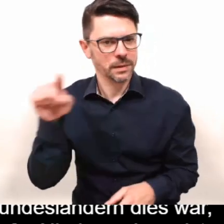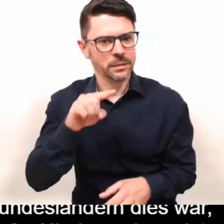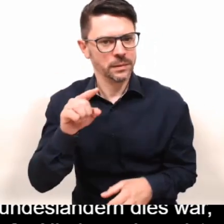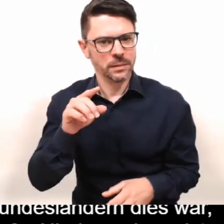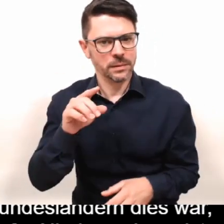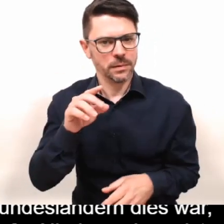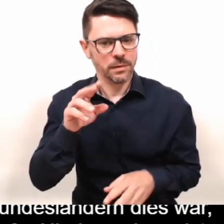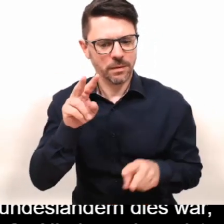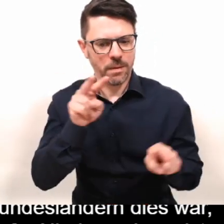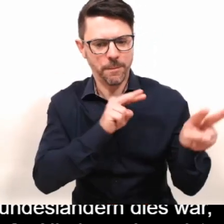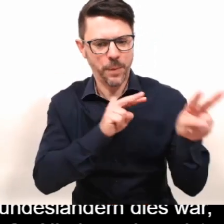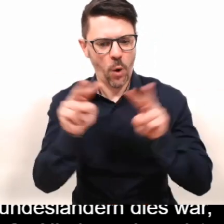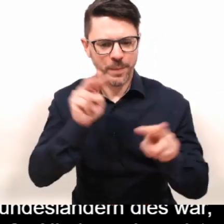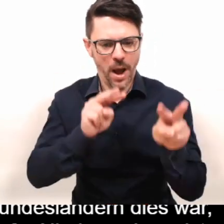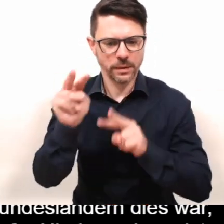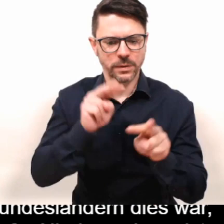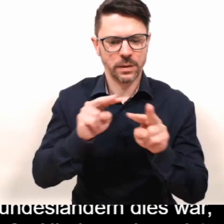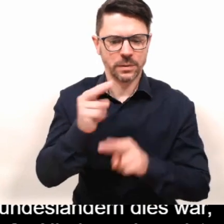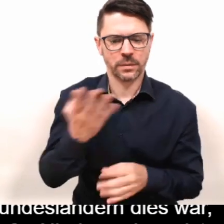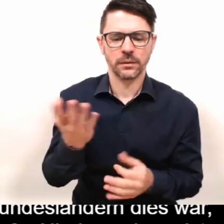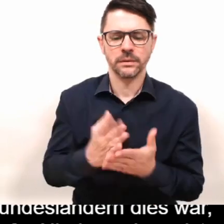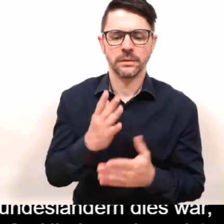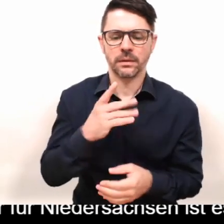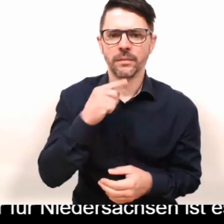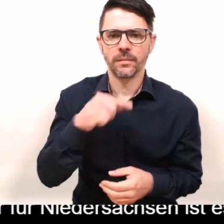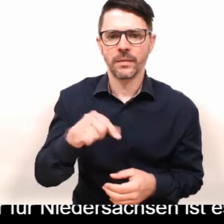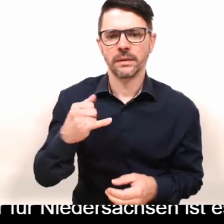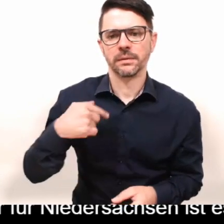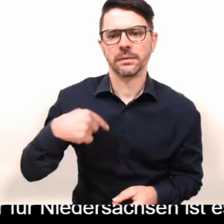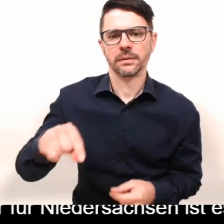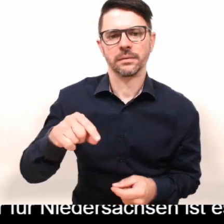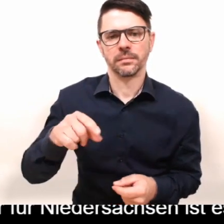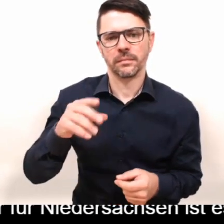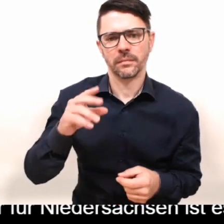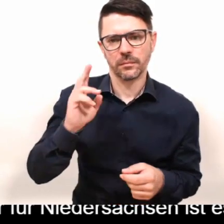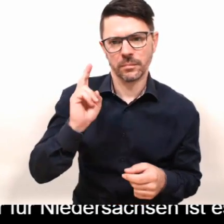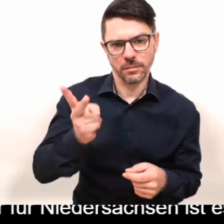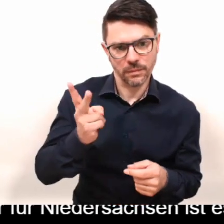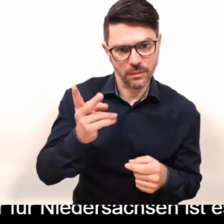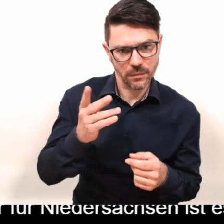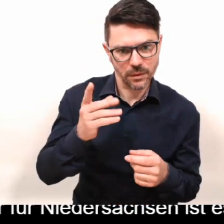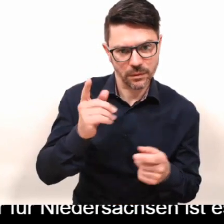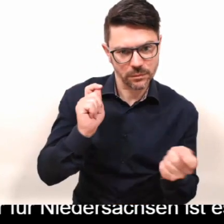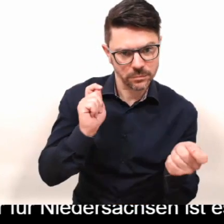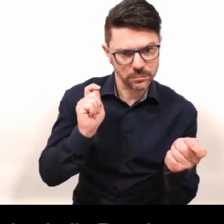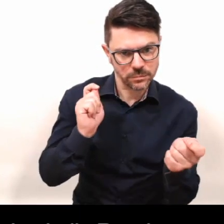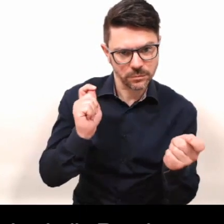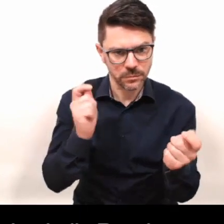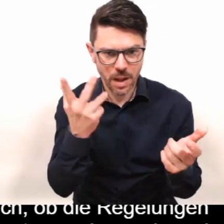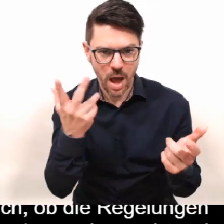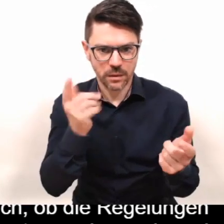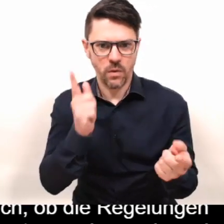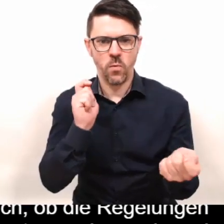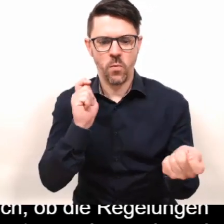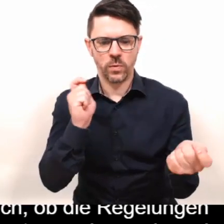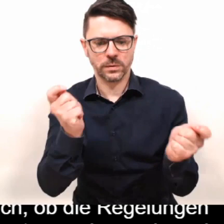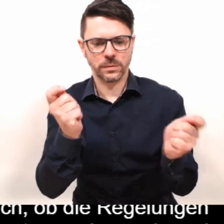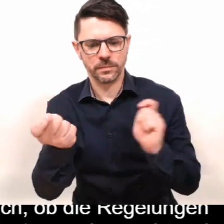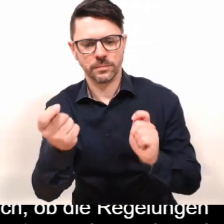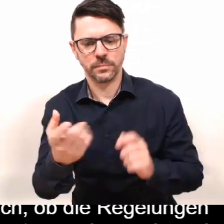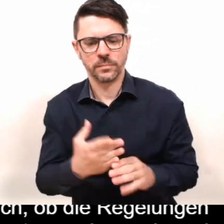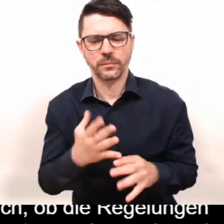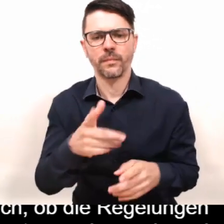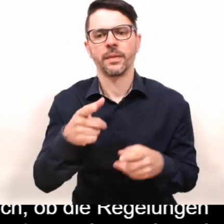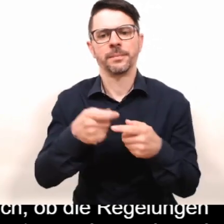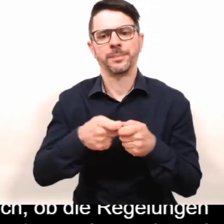aktuell noch nicht die Notwendigkeit. Aber wir beobachten das sicherlich. Und es kann auch sein, dass sich das eben dann entsprechend auch noch in Bayern verändern wird.